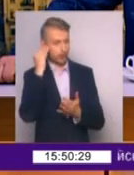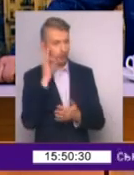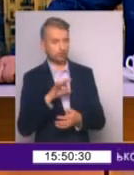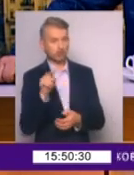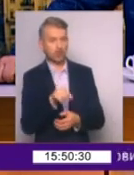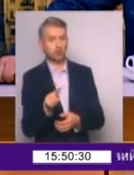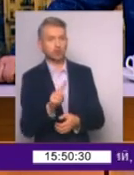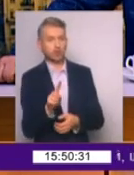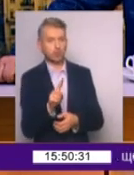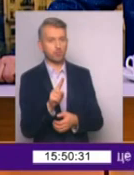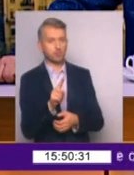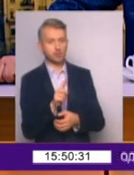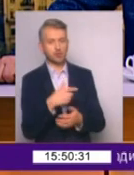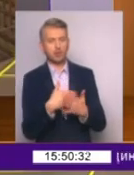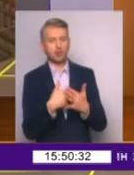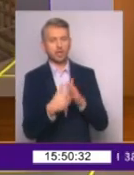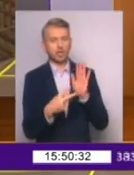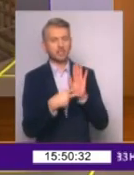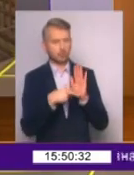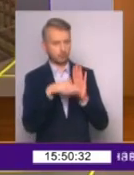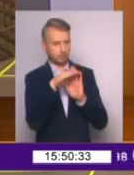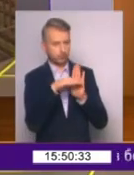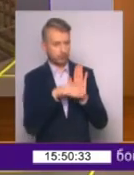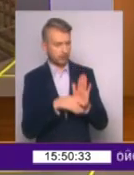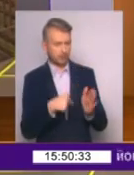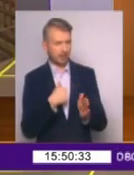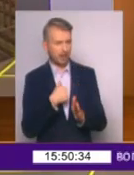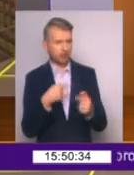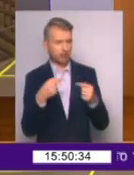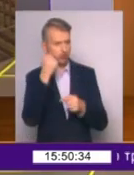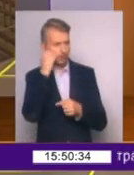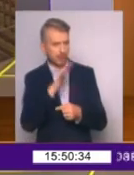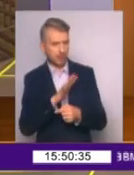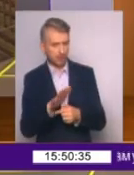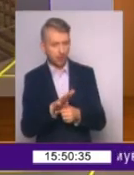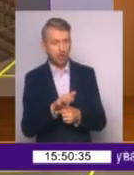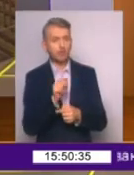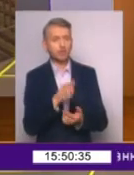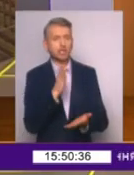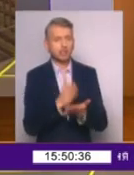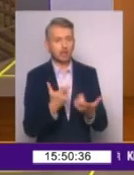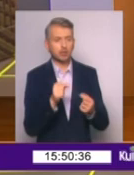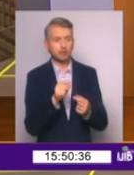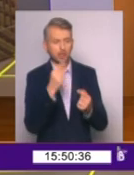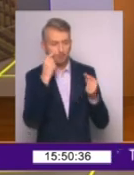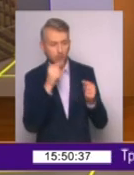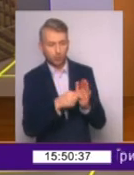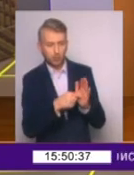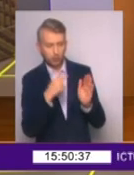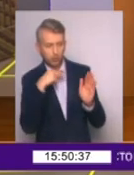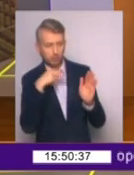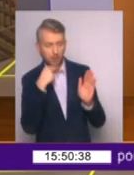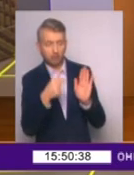що от там порядка 7 пунктів, я їх там по пам'яті не пам'ятаю, але конкретно, які, але вони є, де вони звернули увагу те,